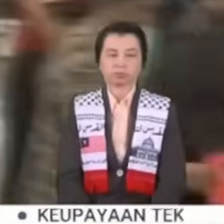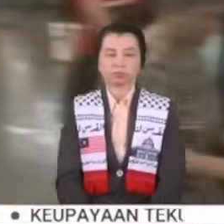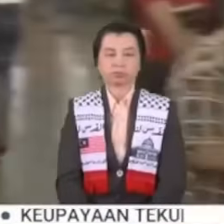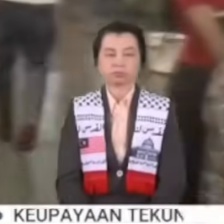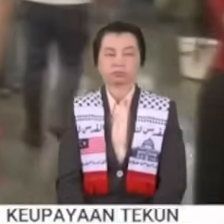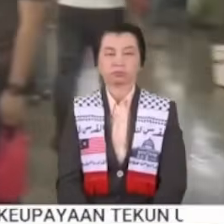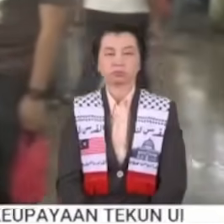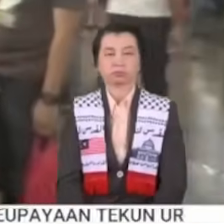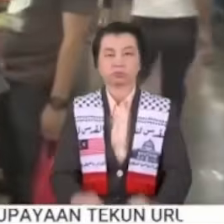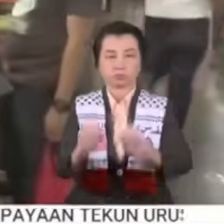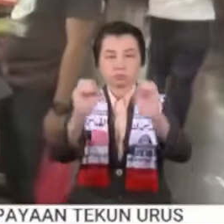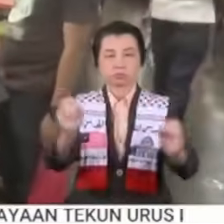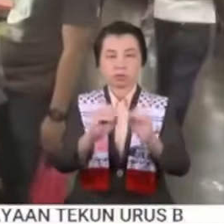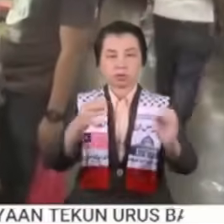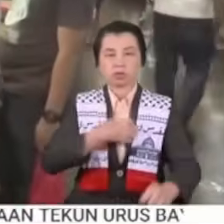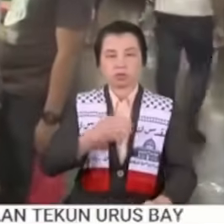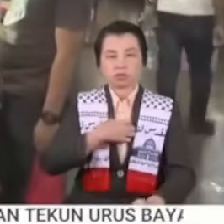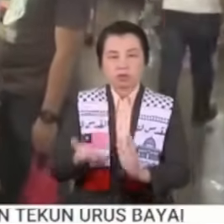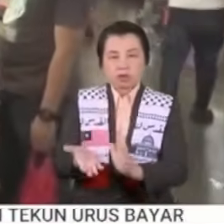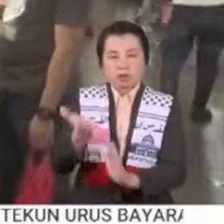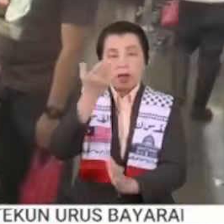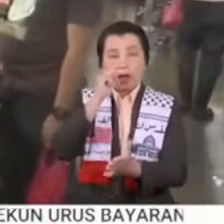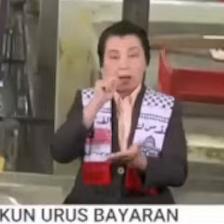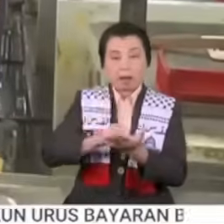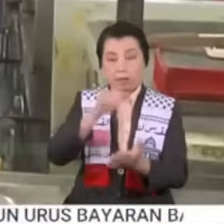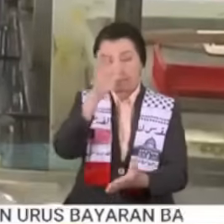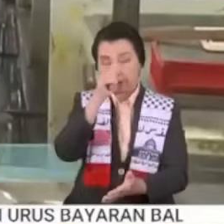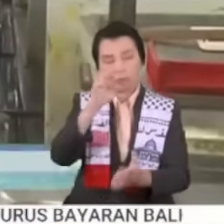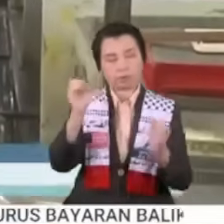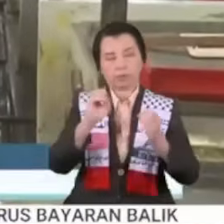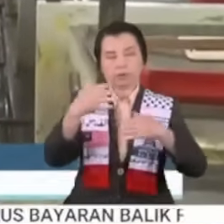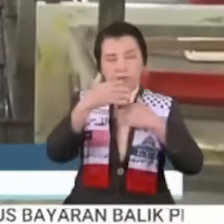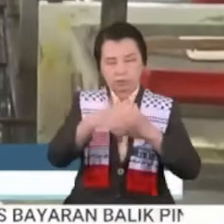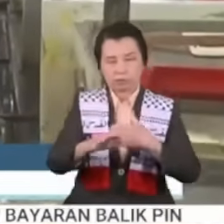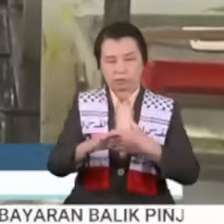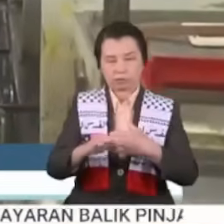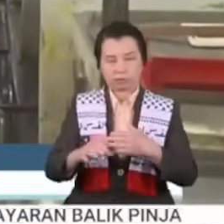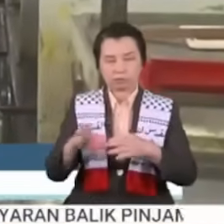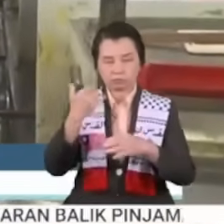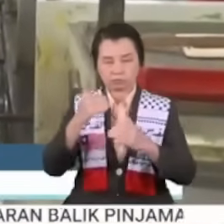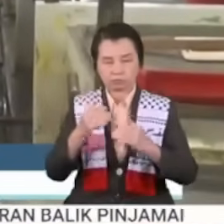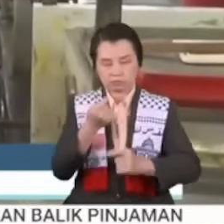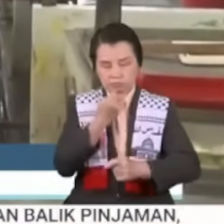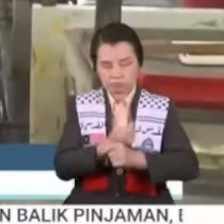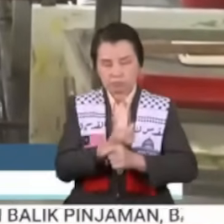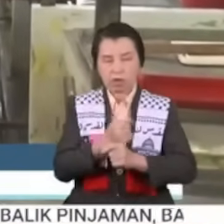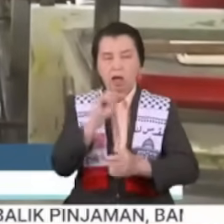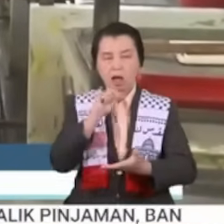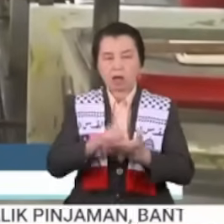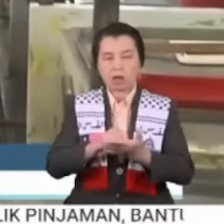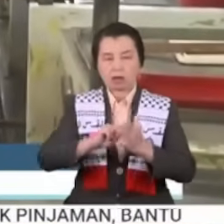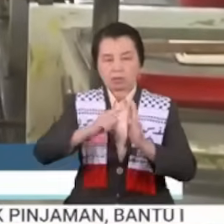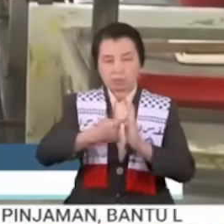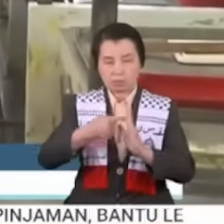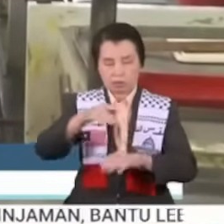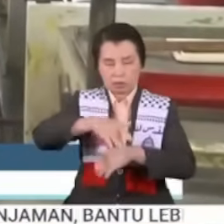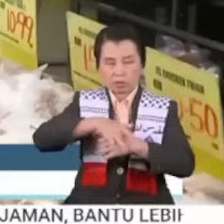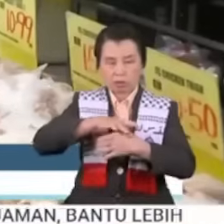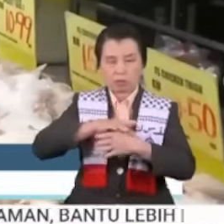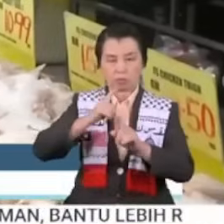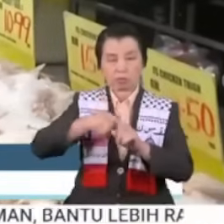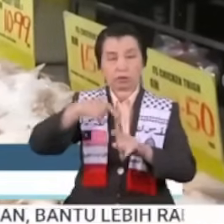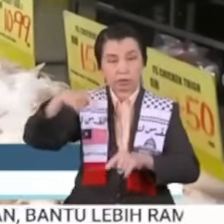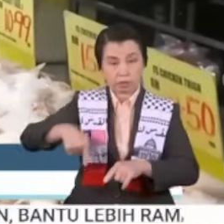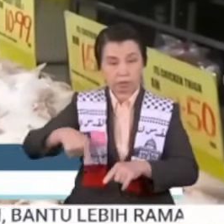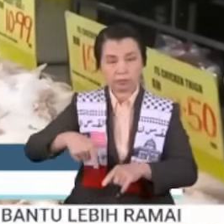r7,900 Tiada aduan kenaikan harga ayam di Melaka selepas pelaksanaan pengapungan harga ayam berkuat kuuasa awal bulan ini